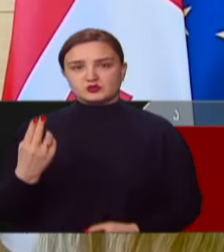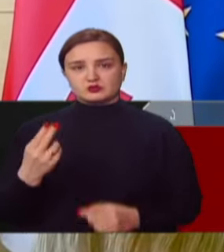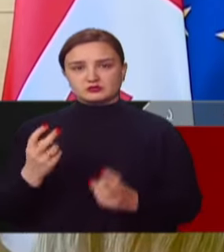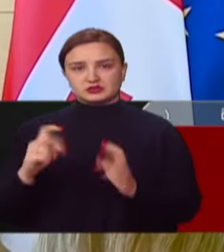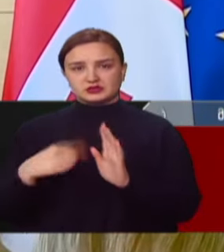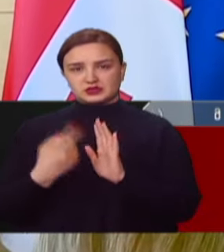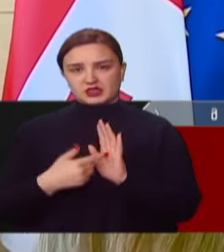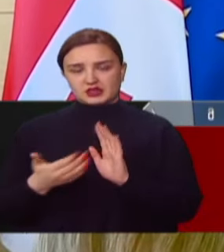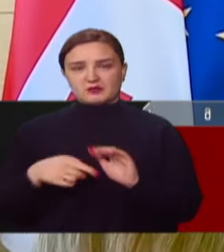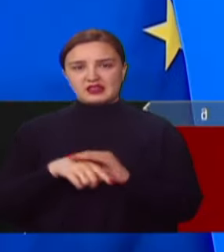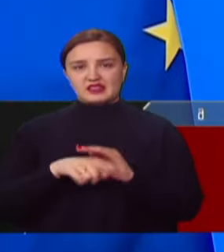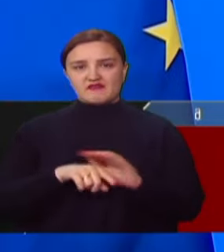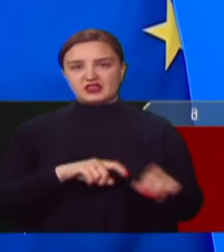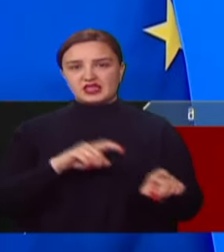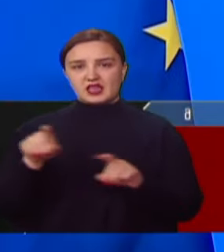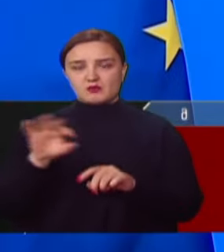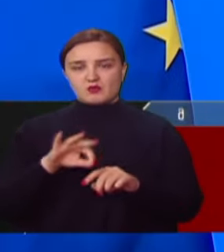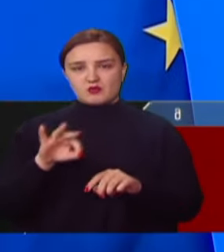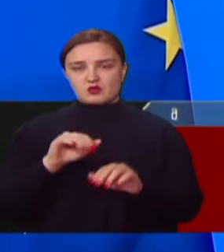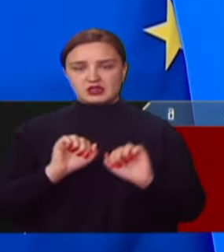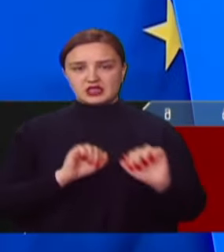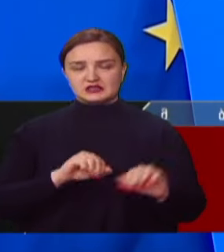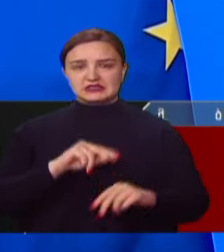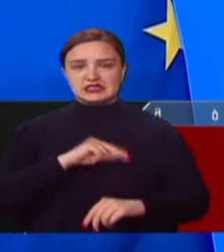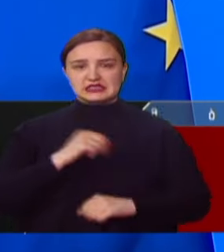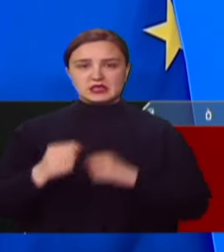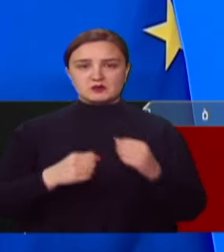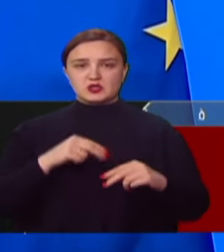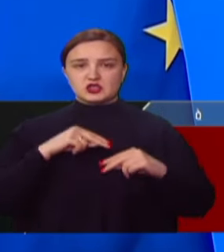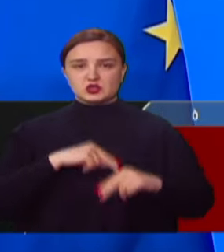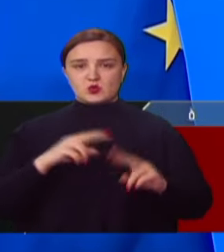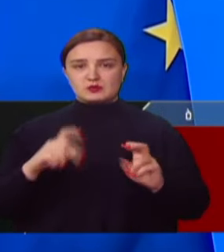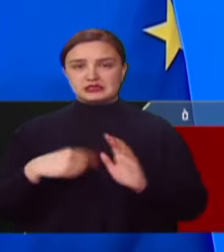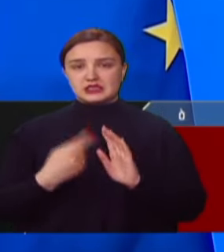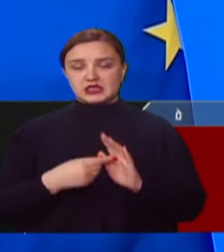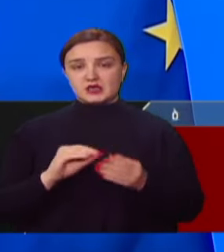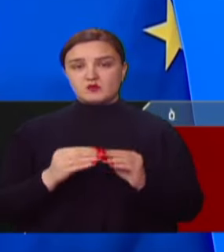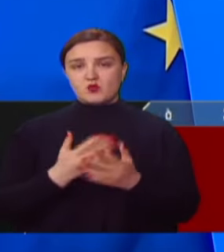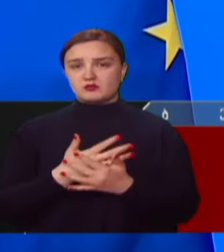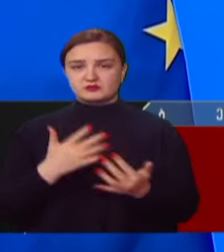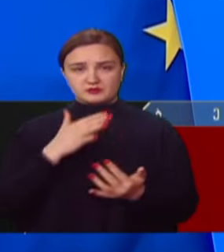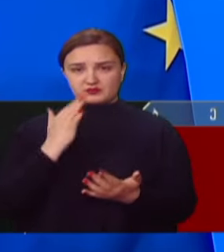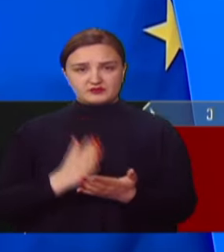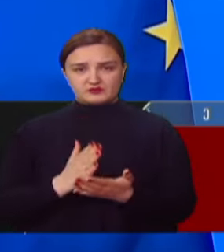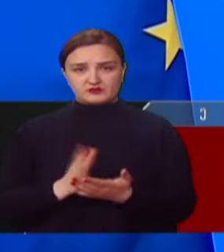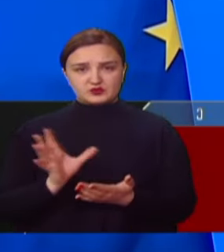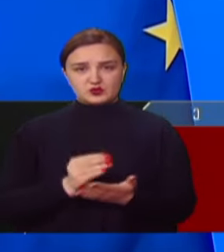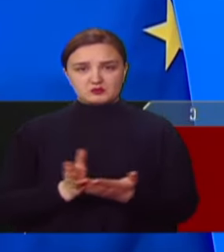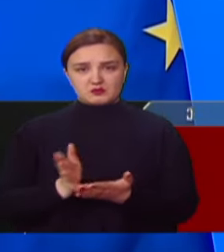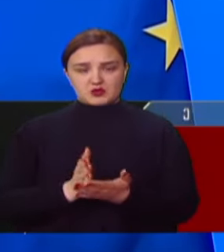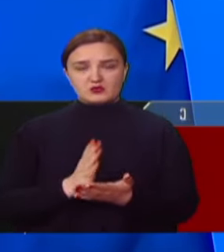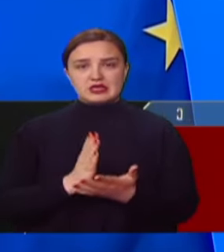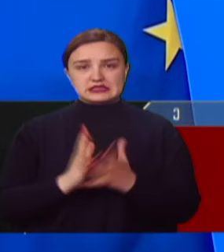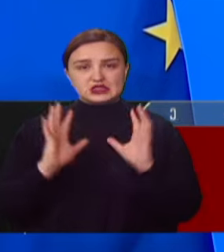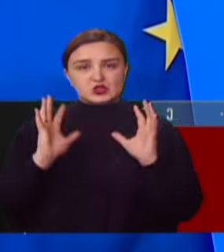დევნილების ინტერესების დაცვა, დასაქმება და შრომის საკითხები. გამოწვევები არის უამრავი, ყველა მიმართულებით არის სერიოზული